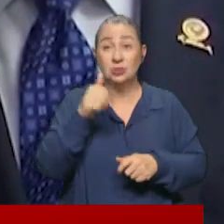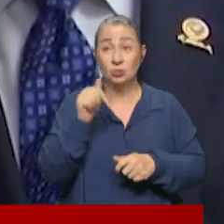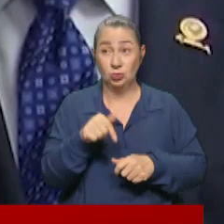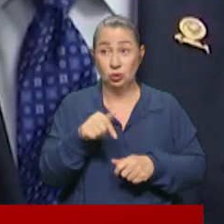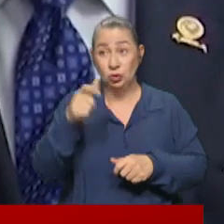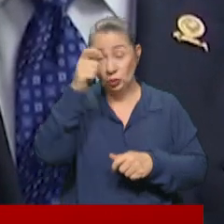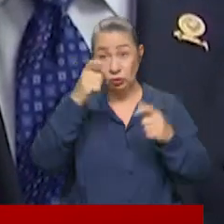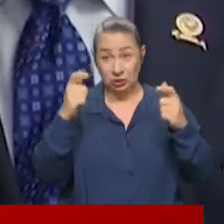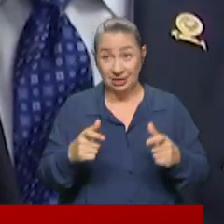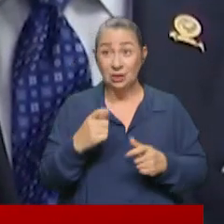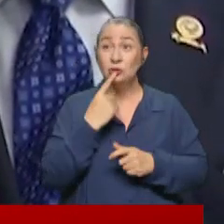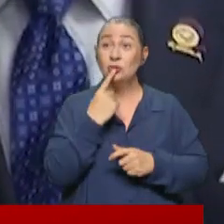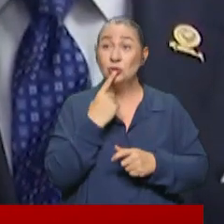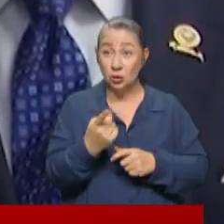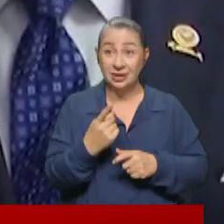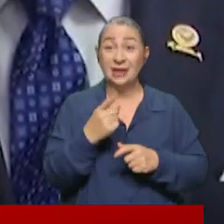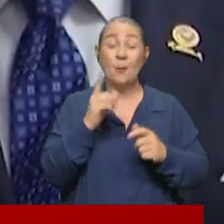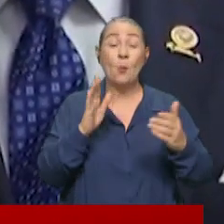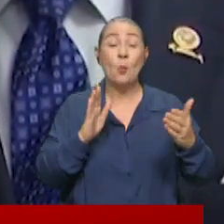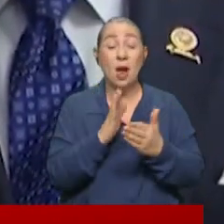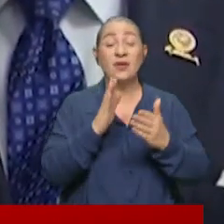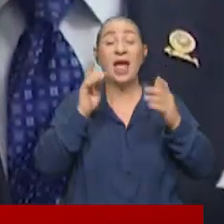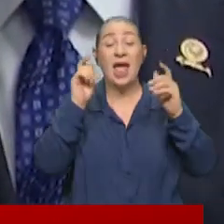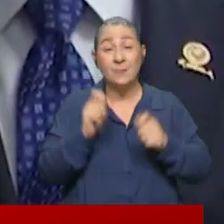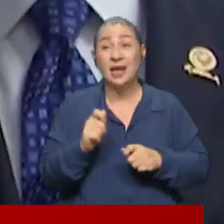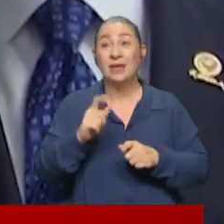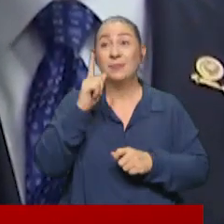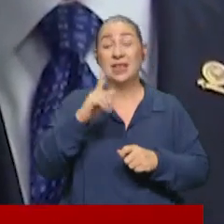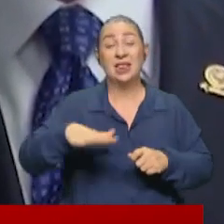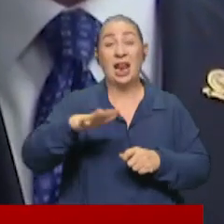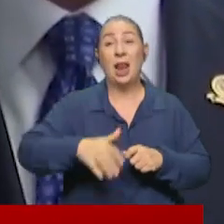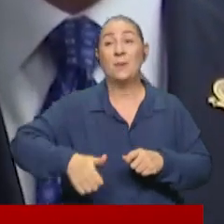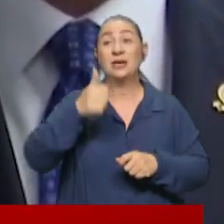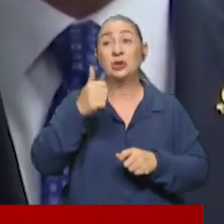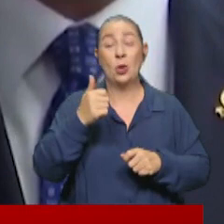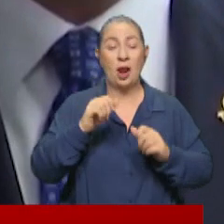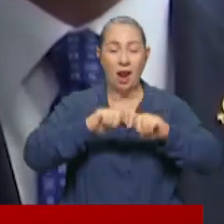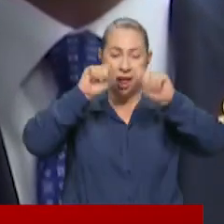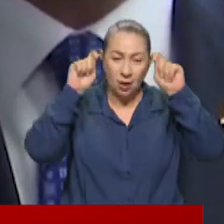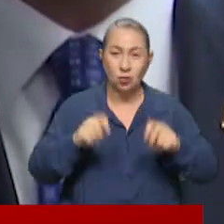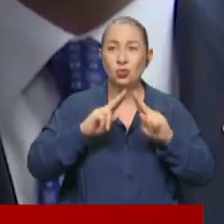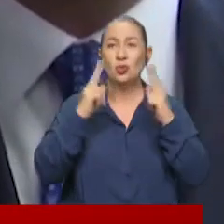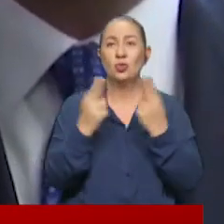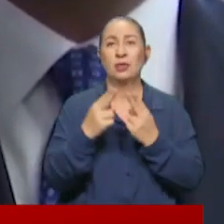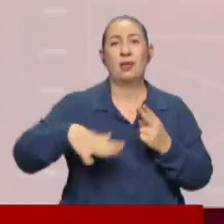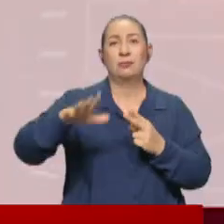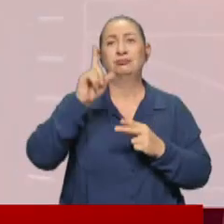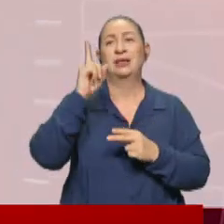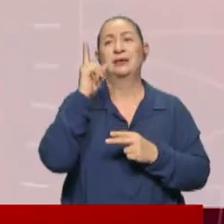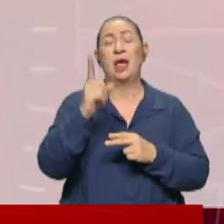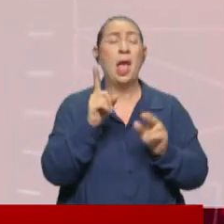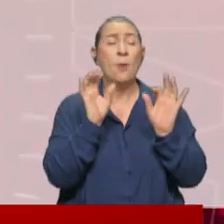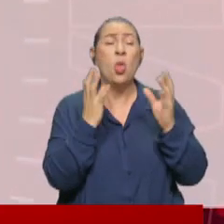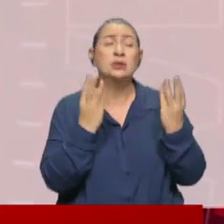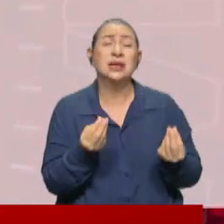bugün Türkiye'de söylediklerini muhalefetteyken yaptıran bir genel başkan olma rekorunu tüm dünyada kırmış vaziyette. Hep